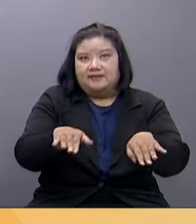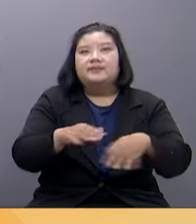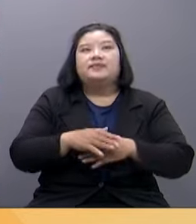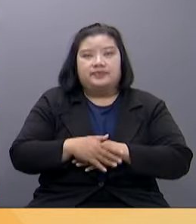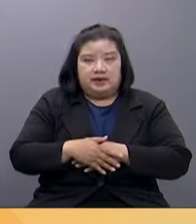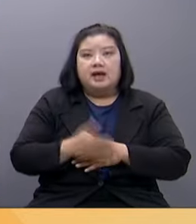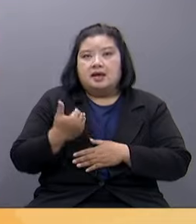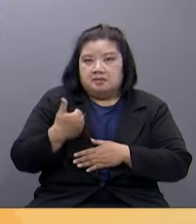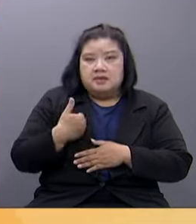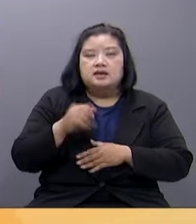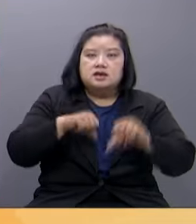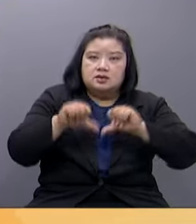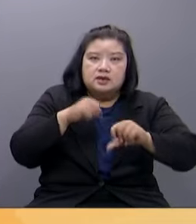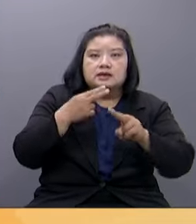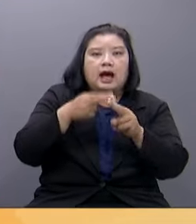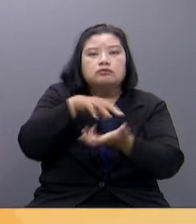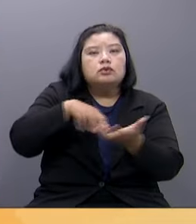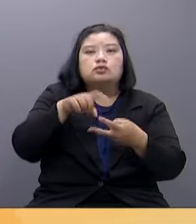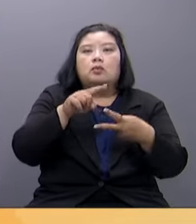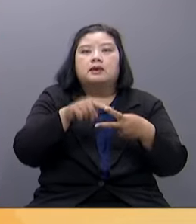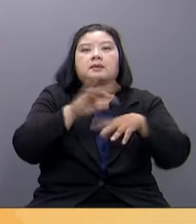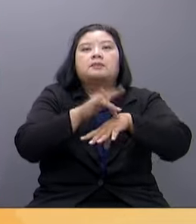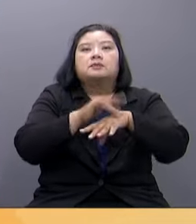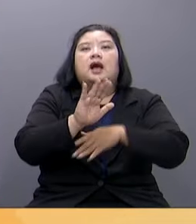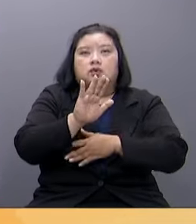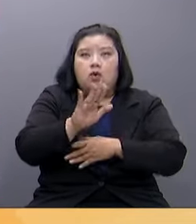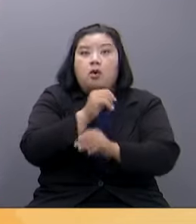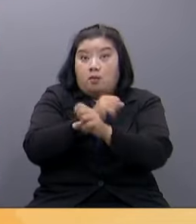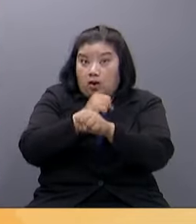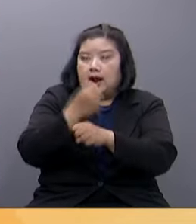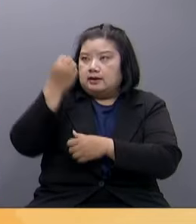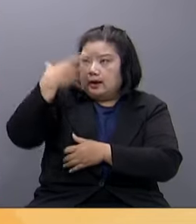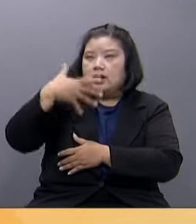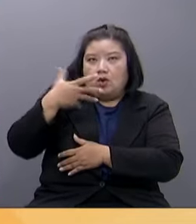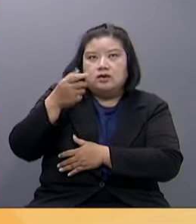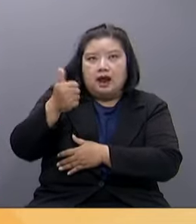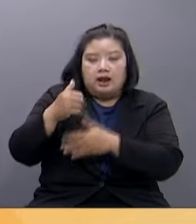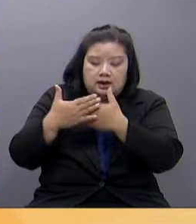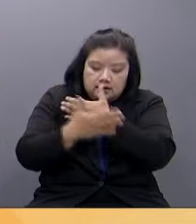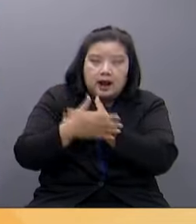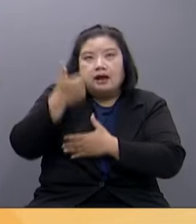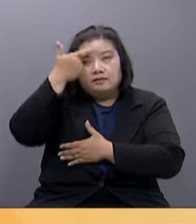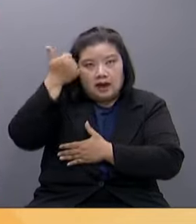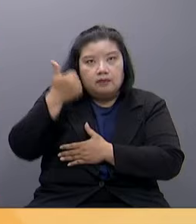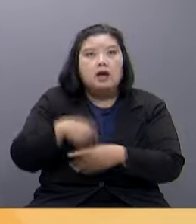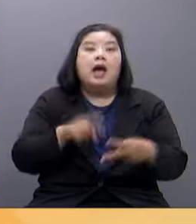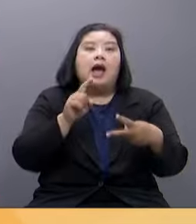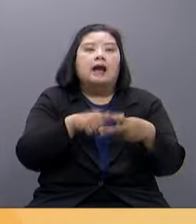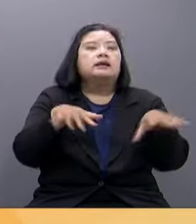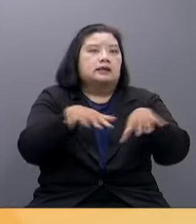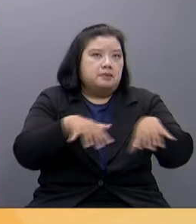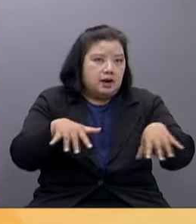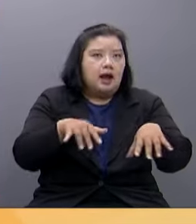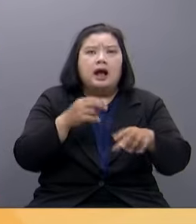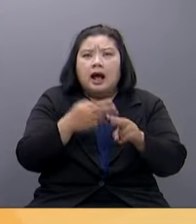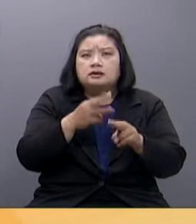ดีออกซาด หรืออีตัวหนงทเป็นตัวที่ชวยกนแดได้เหอนกันจไว่าได้จากธรมชาติ Mineral และธรรมช ให้ใช้อย